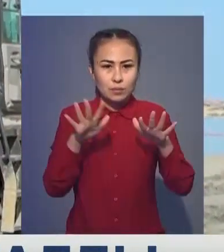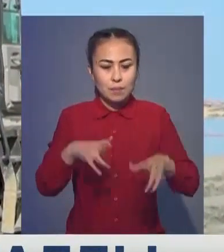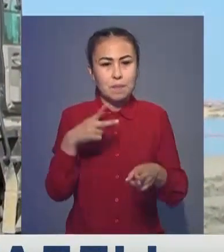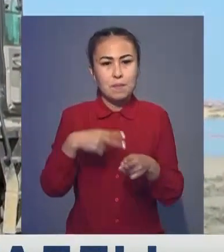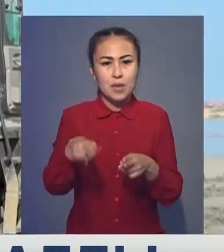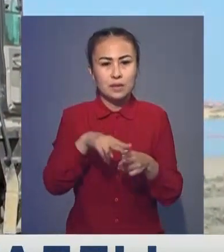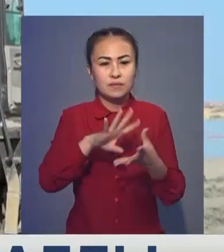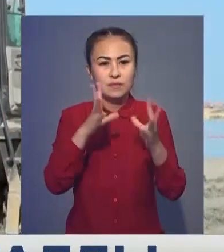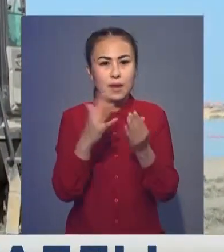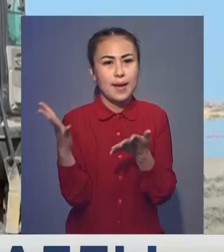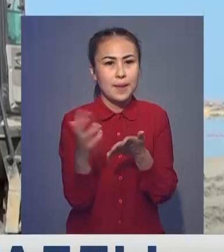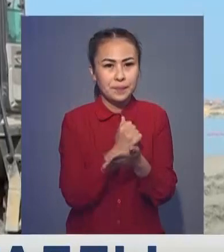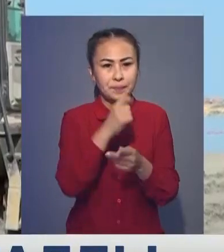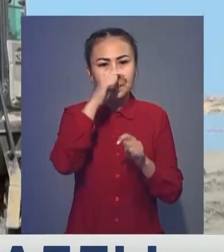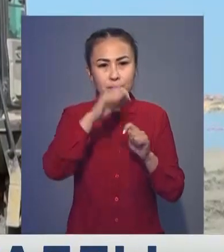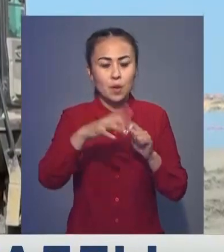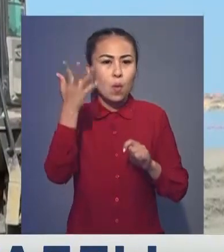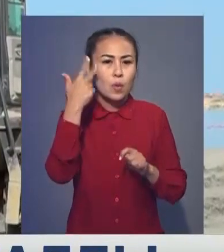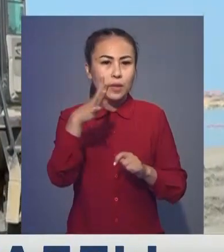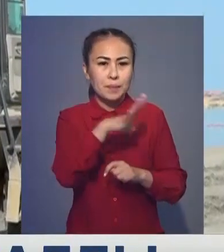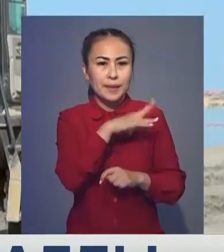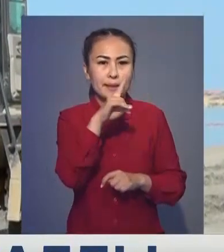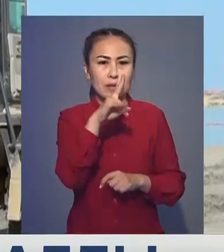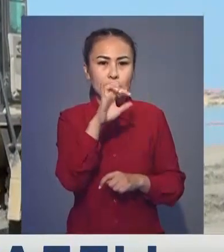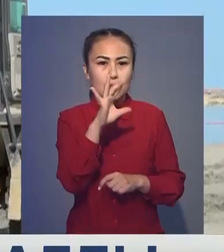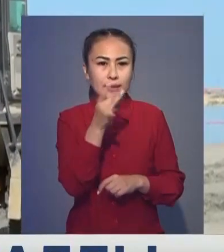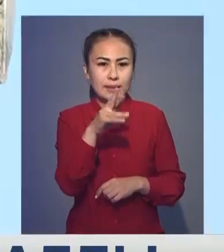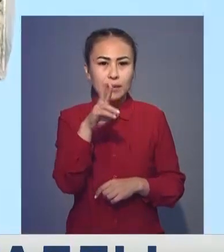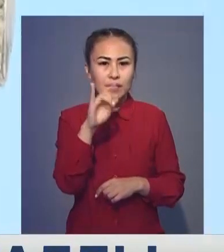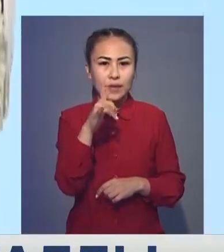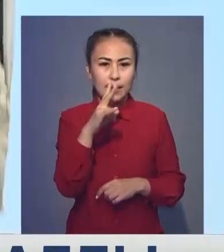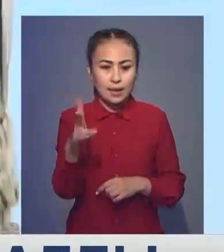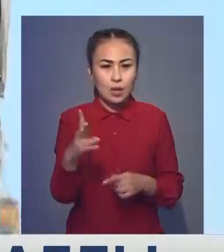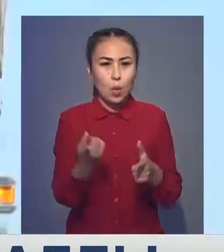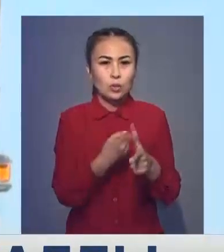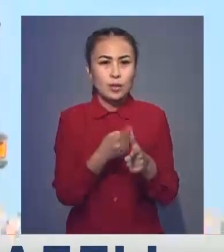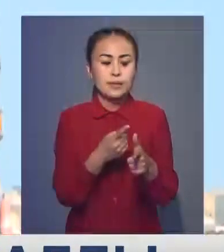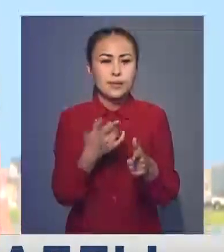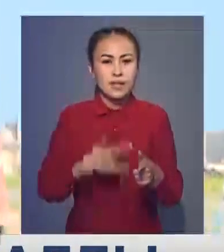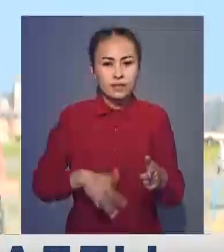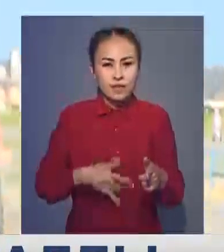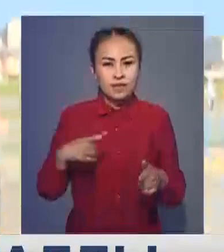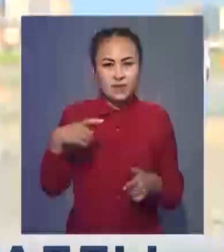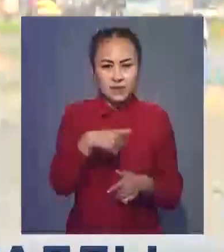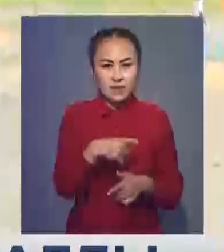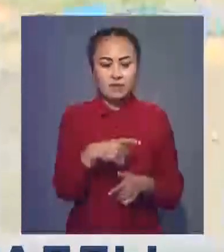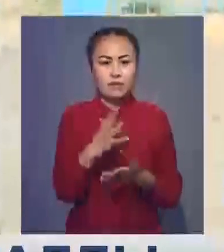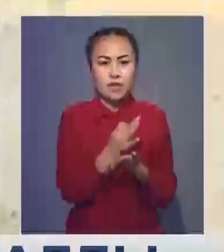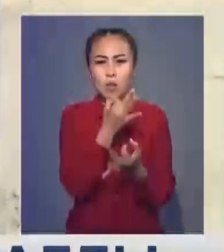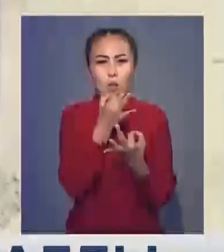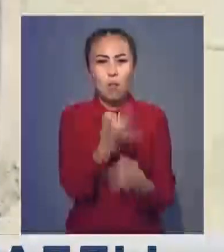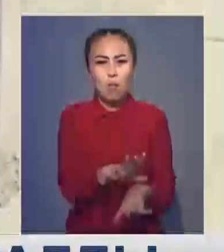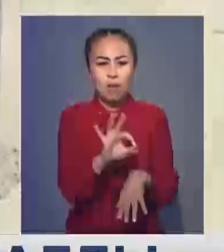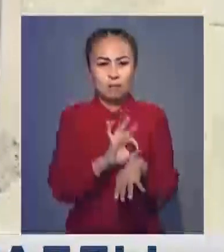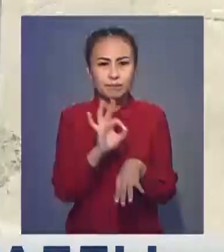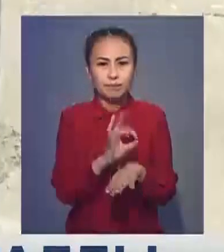зиянды бактерияны тапқан болатын. Тексеру барысында анықталған Clostridia perfringens қоздырғышы асқазанға инфекция түсіріп, кез